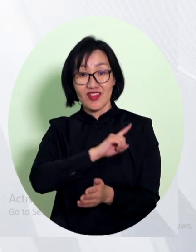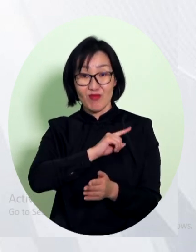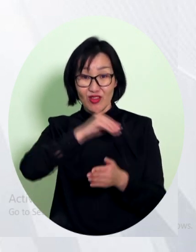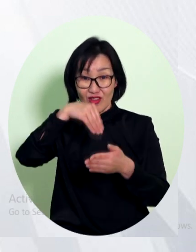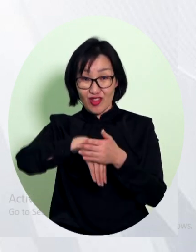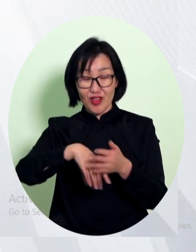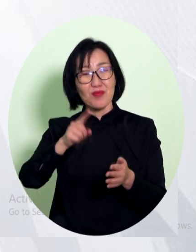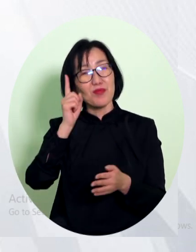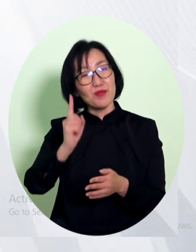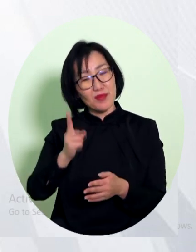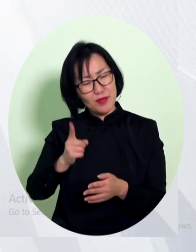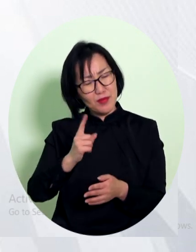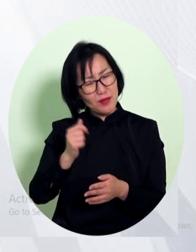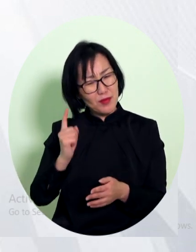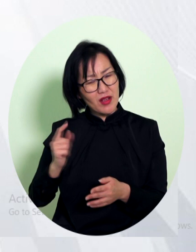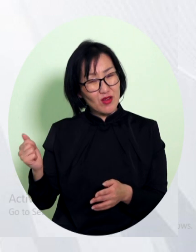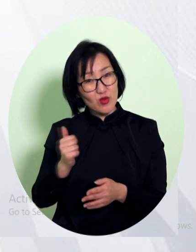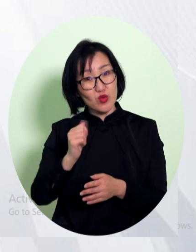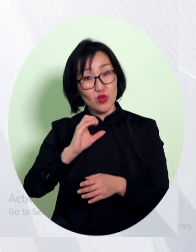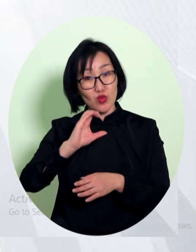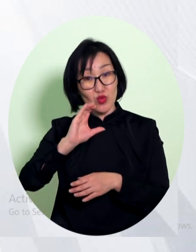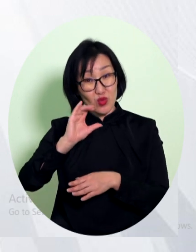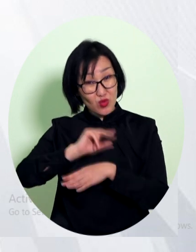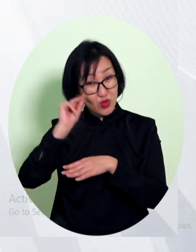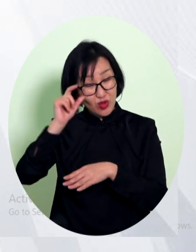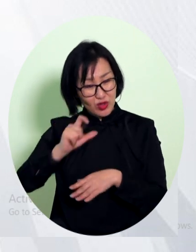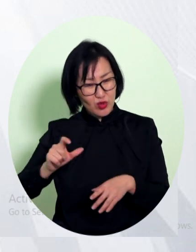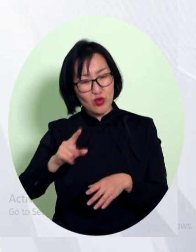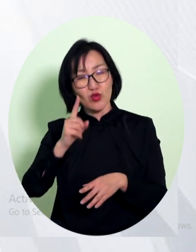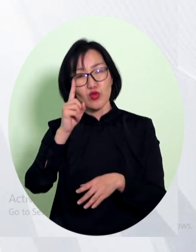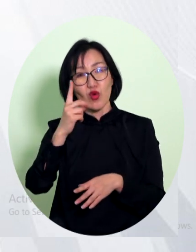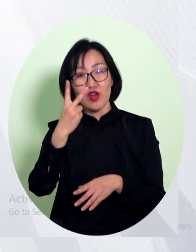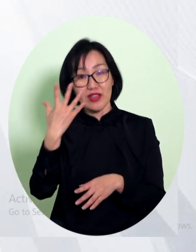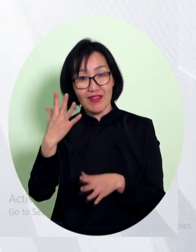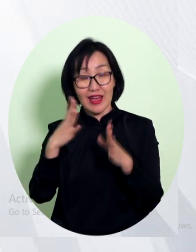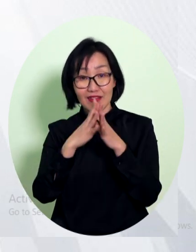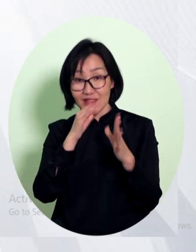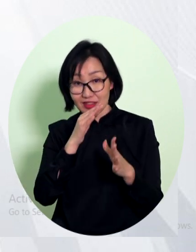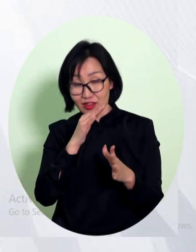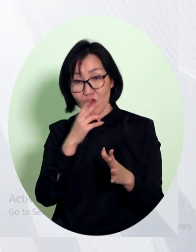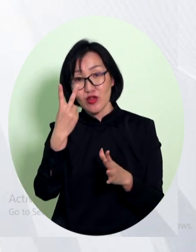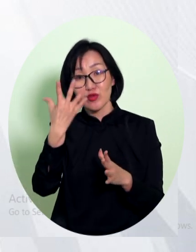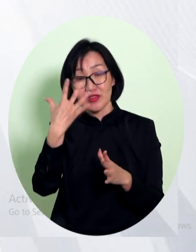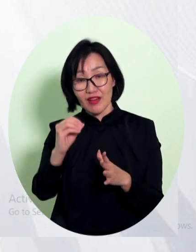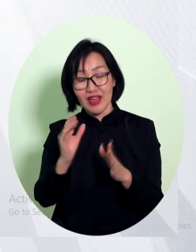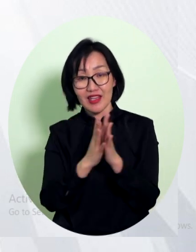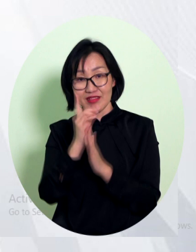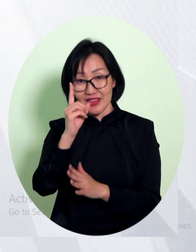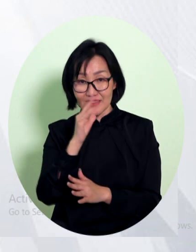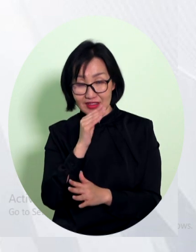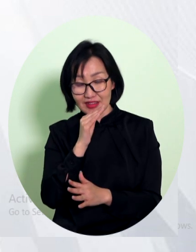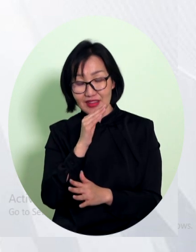Тэмцээнд оролцсон 1000 сурагчийн 125 нь 10 настай, 250 нь 11